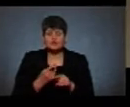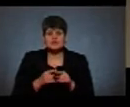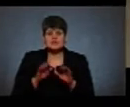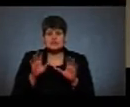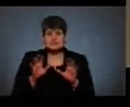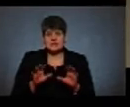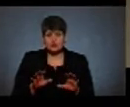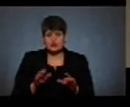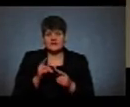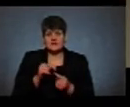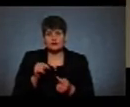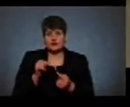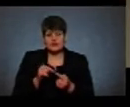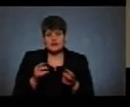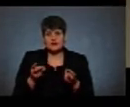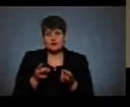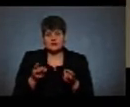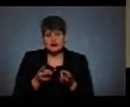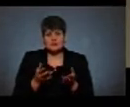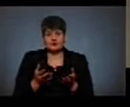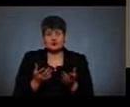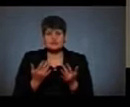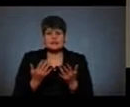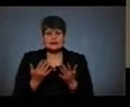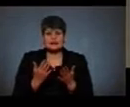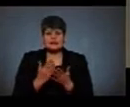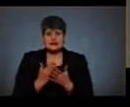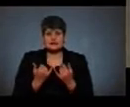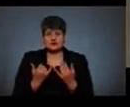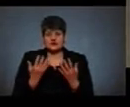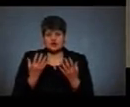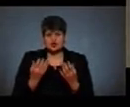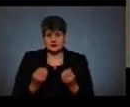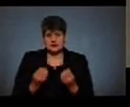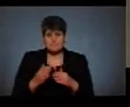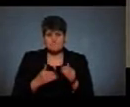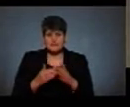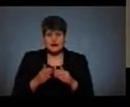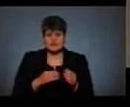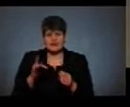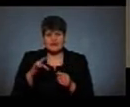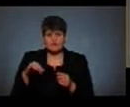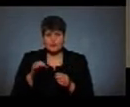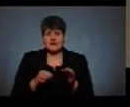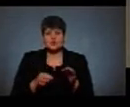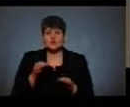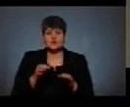він десь відповідає на потребу, оскільки є на сьогоднішній день практика Європейського суду,